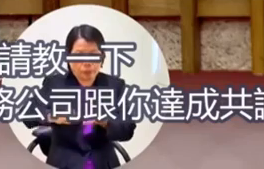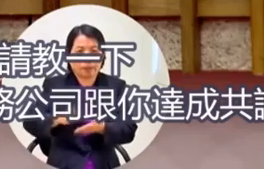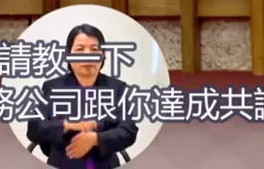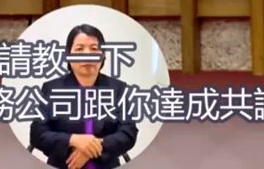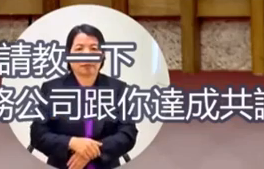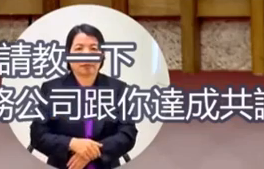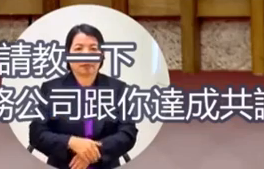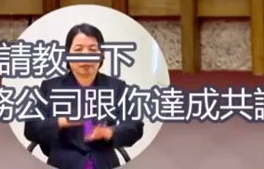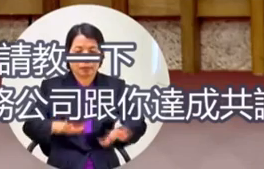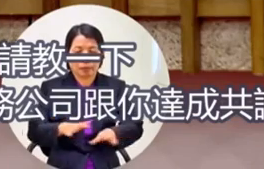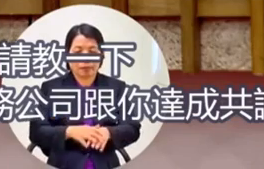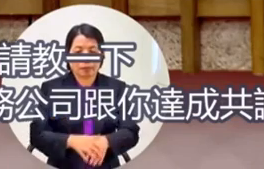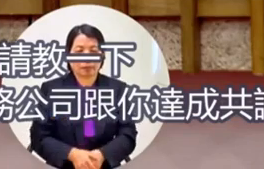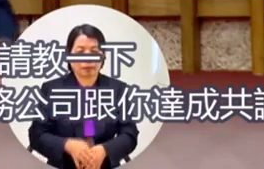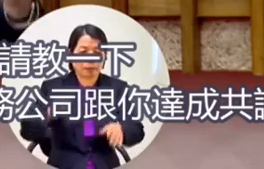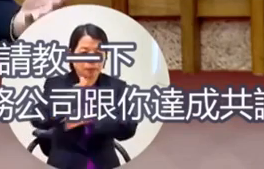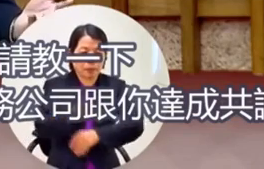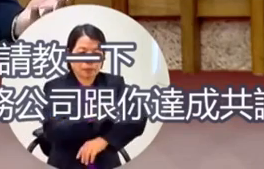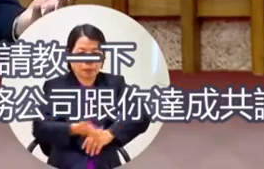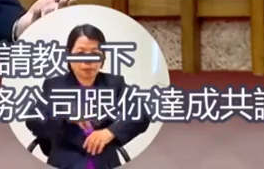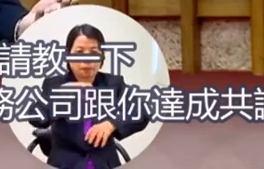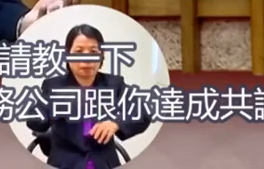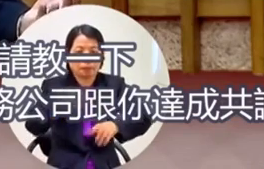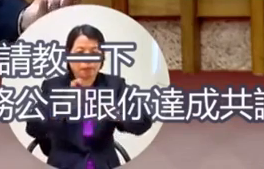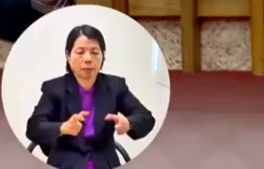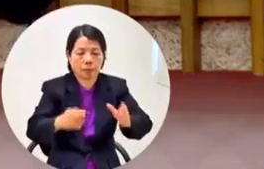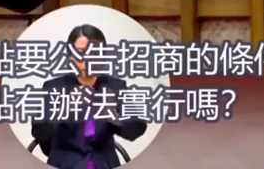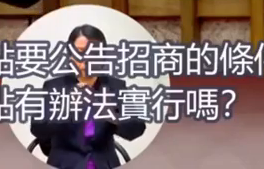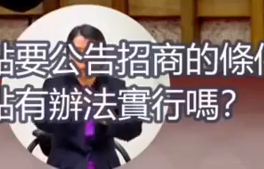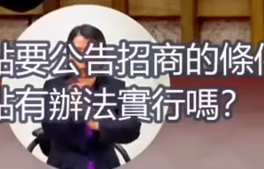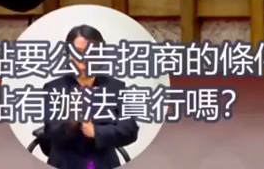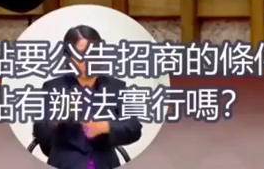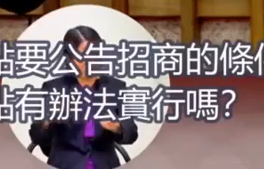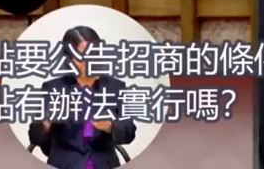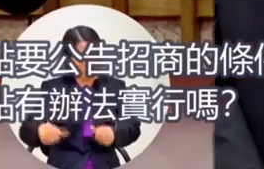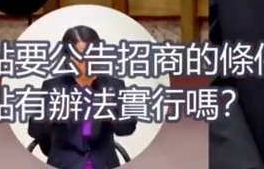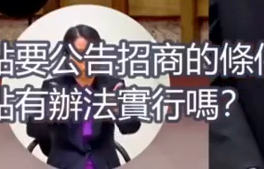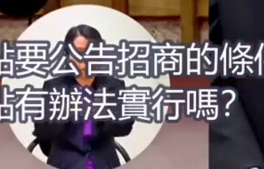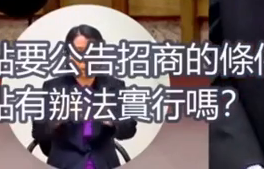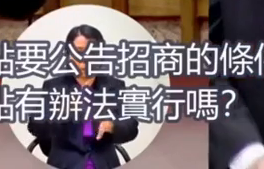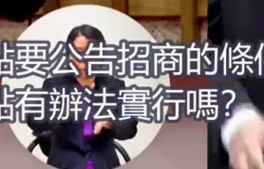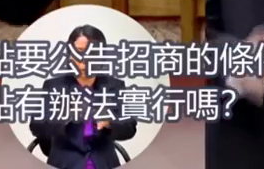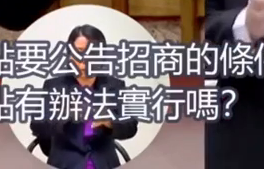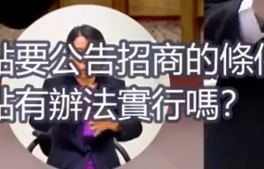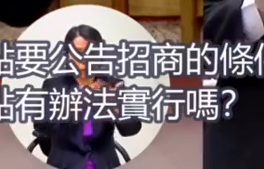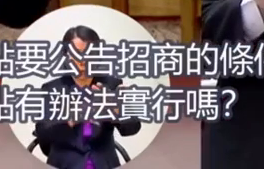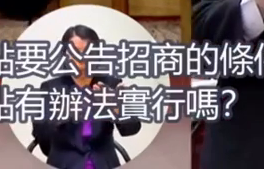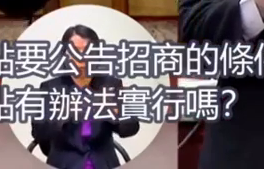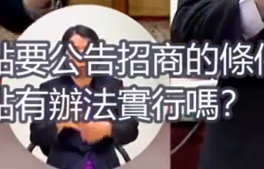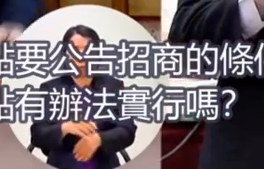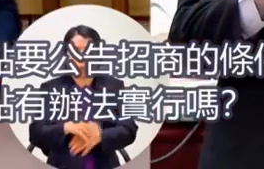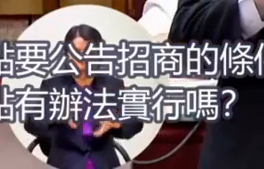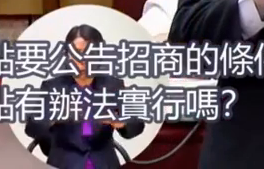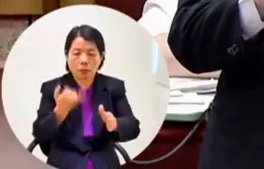现在航港局、港务公司跟你达成共识了吗？这个时间点要公告招商的条件，这时间点